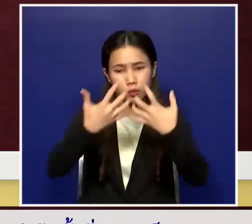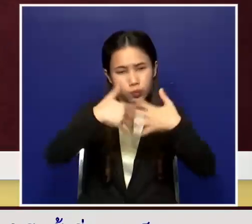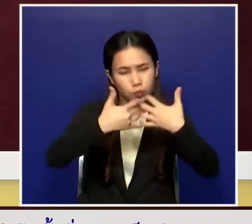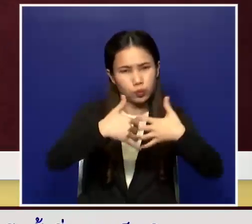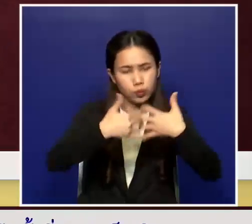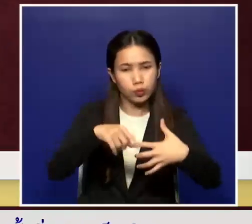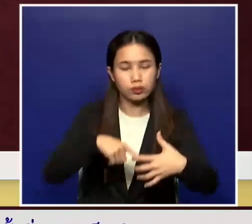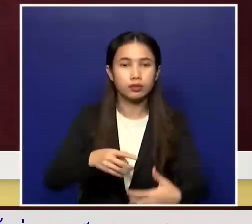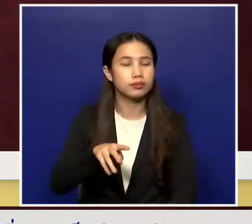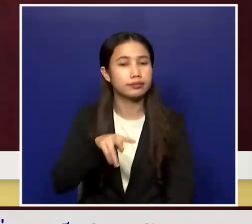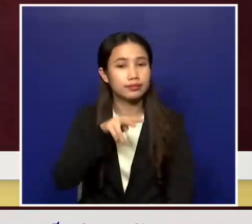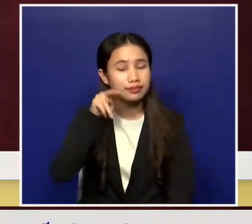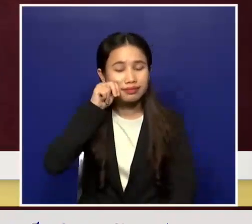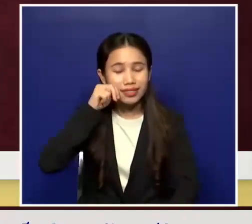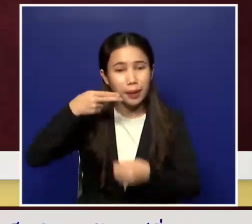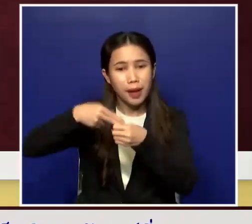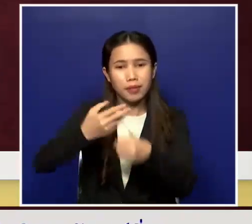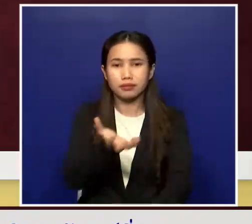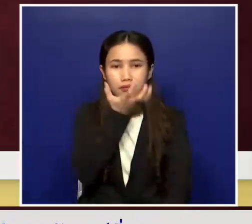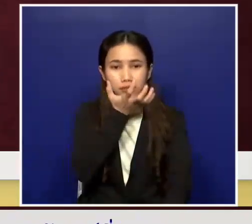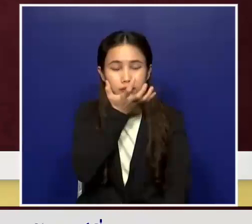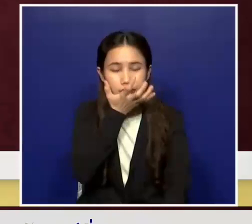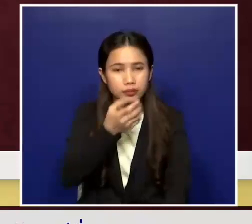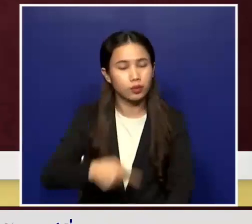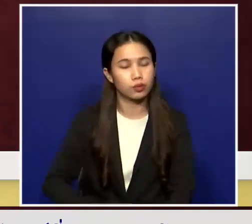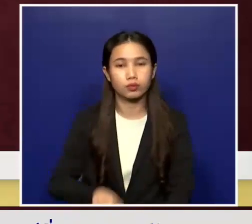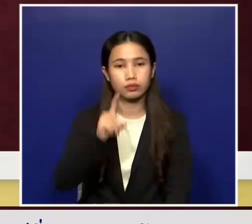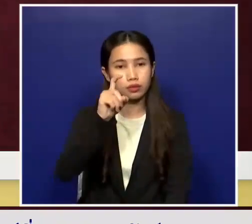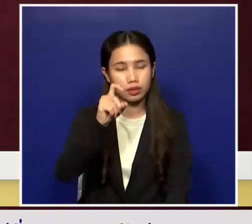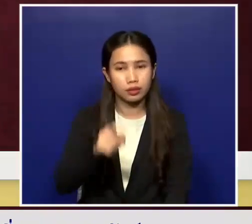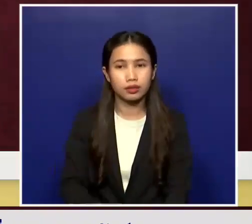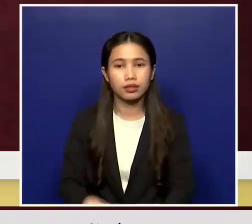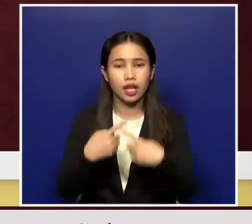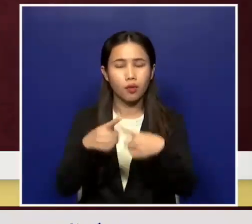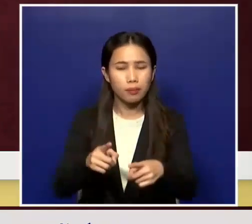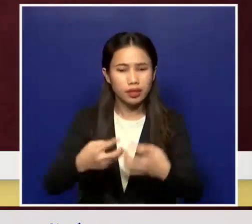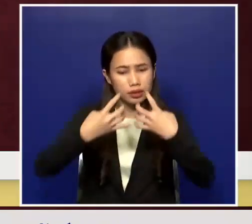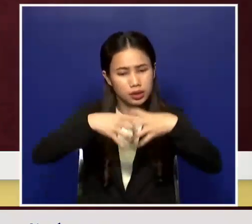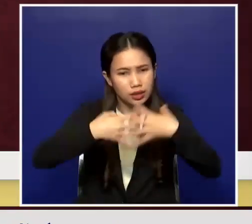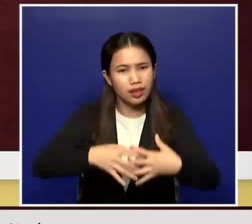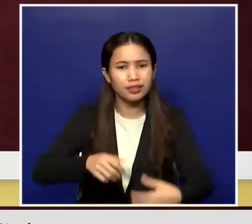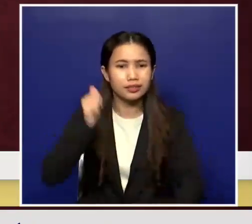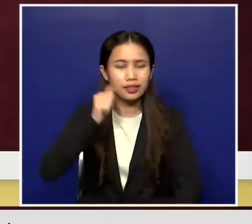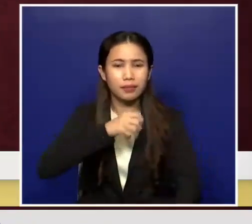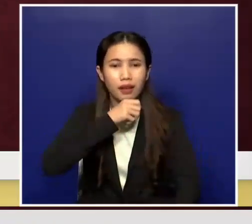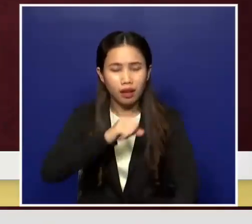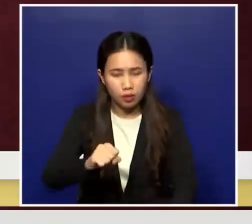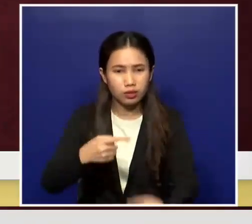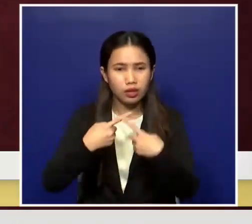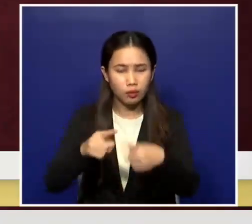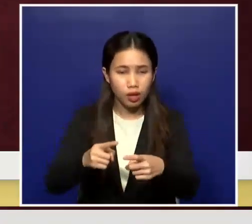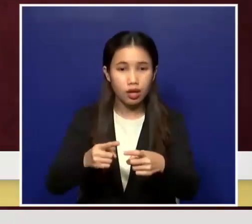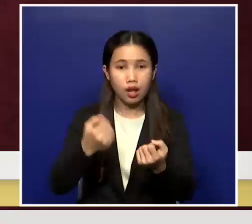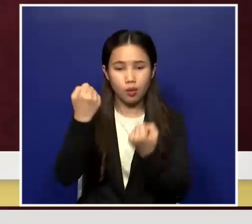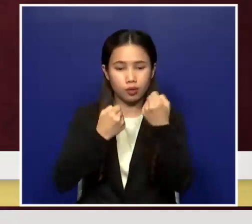ซดน้ำมันมากเลยเข้าไปถึงยูโร5ยูโร5แล้วไอ้นี่ยังเป็นรุ่นเก่าอยู่เลยนะแล้วมันสร้างมลภาวะสร้างมลพิ